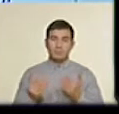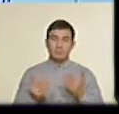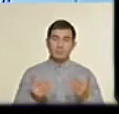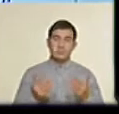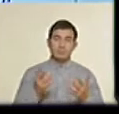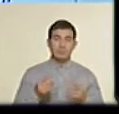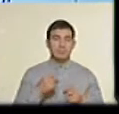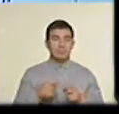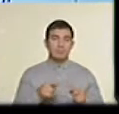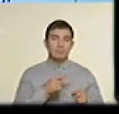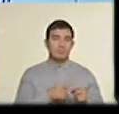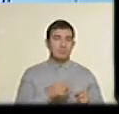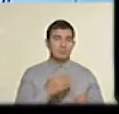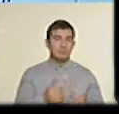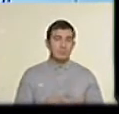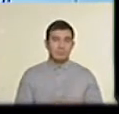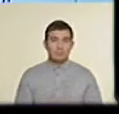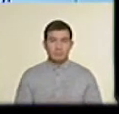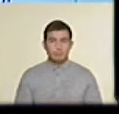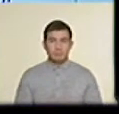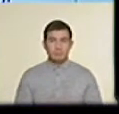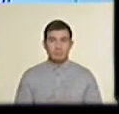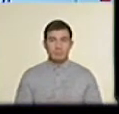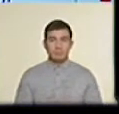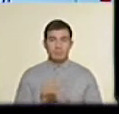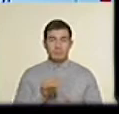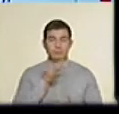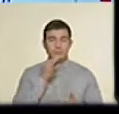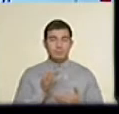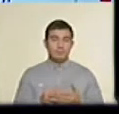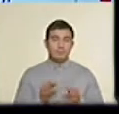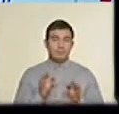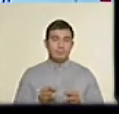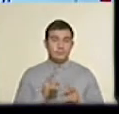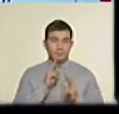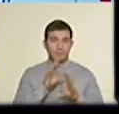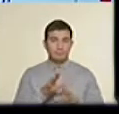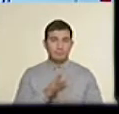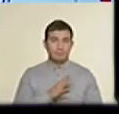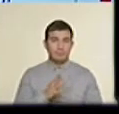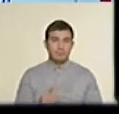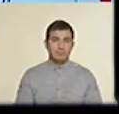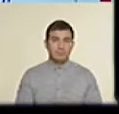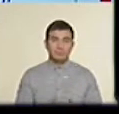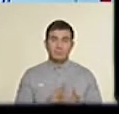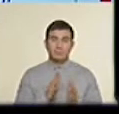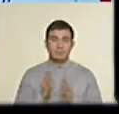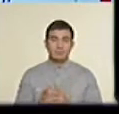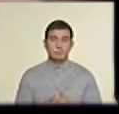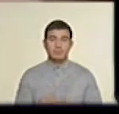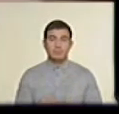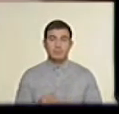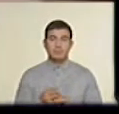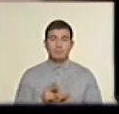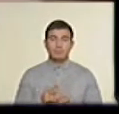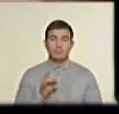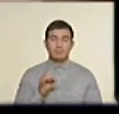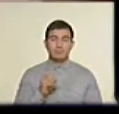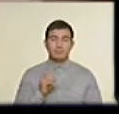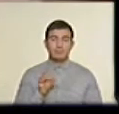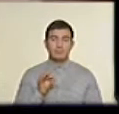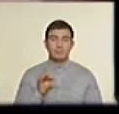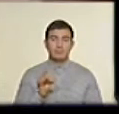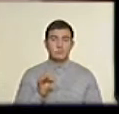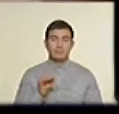markazlari sanaladimi? Demak, bu javobimiz ham to'g'ri ko'rsatib o'tilgan. Keyingisi rekreatsiya xo'jaligi